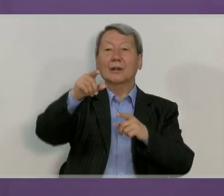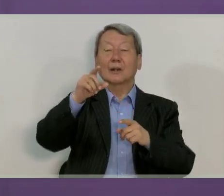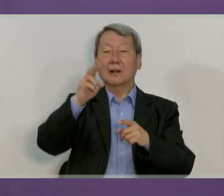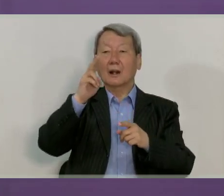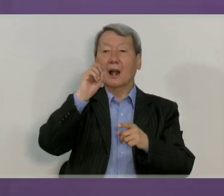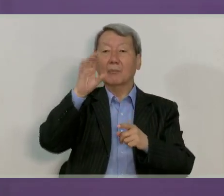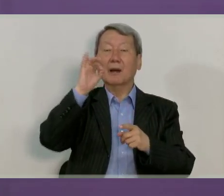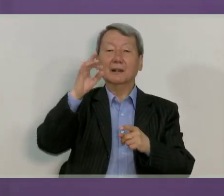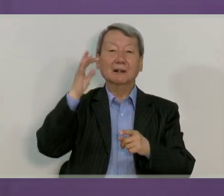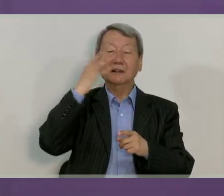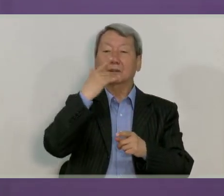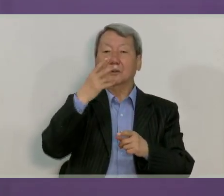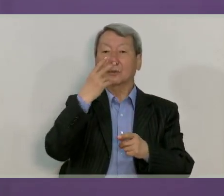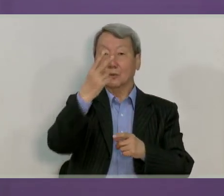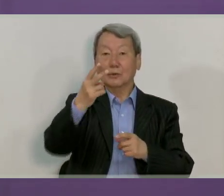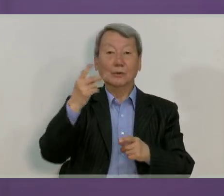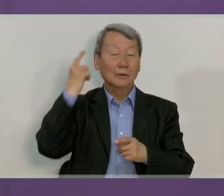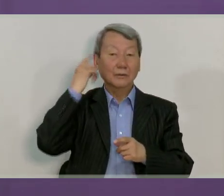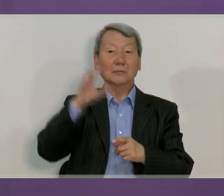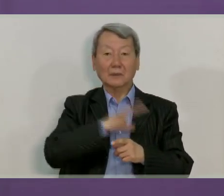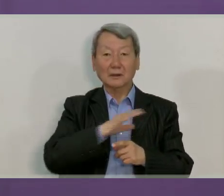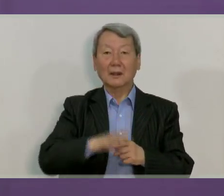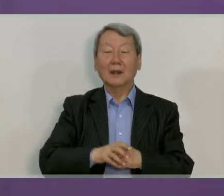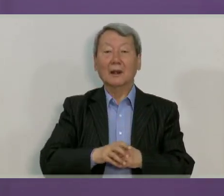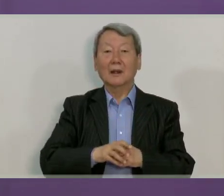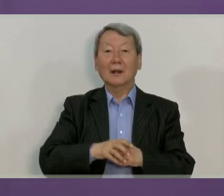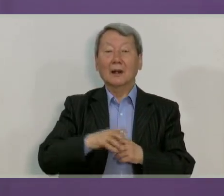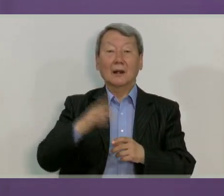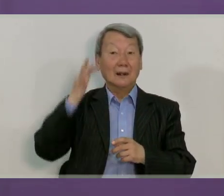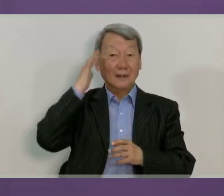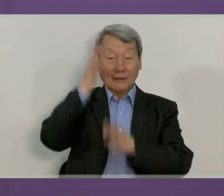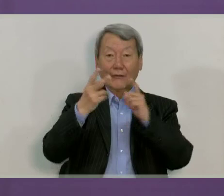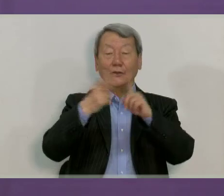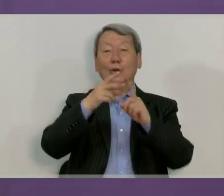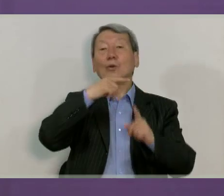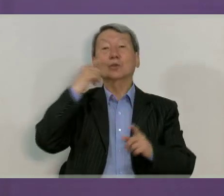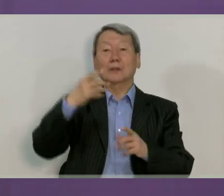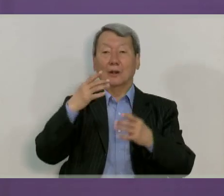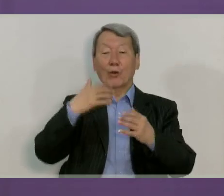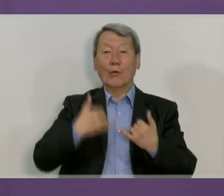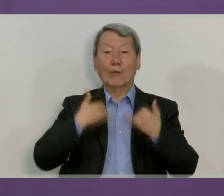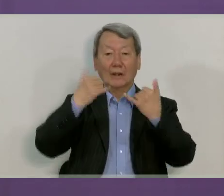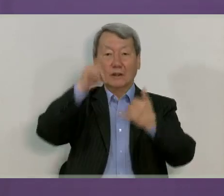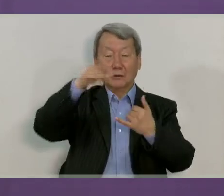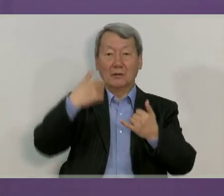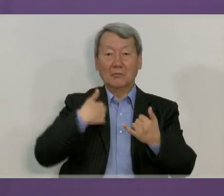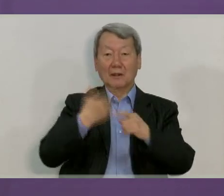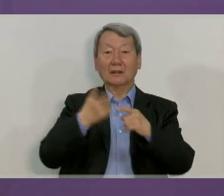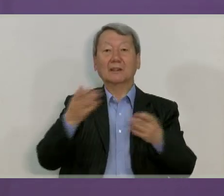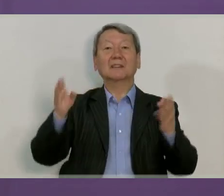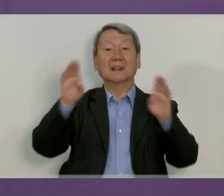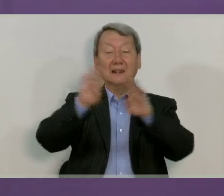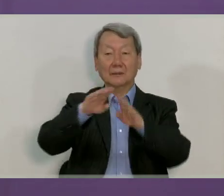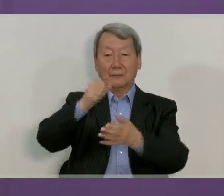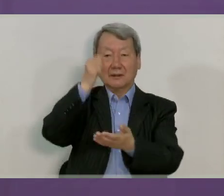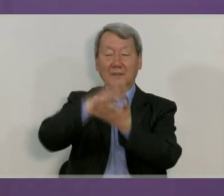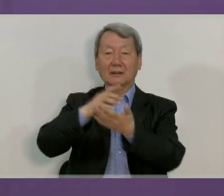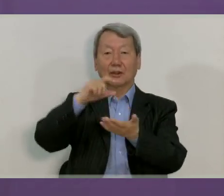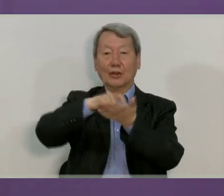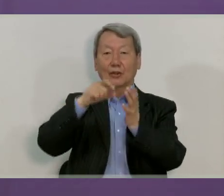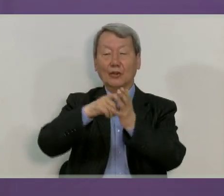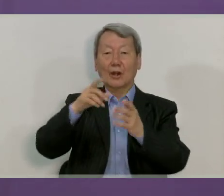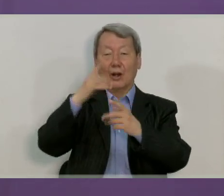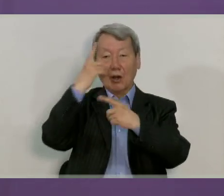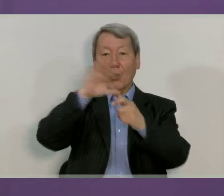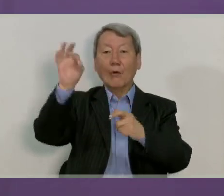Кабар Кыргыз улуттук маалымат агенттигинен көрүп уга алдыңыздар. Уважаемые телезрители, радиослушатели, на этом мы завершаем брифинг в пресс-центре республиканского